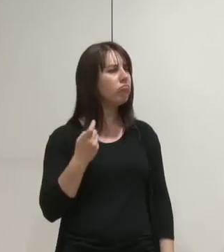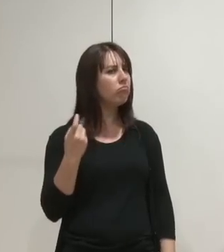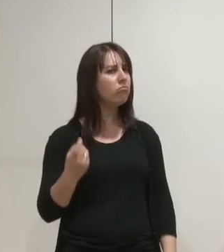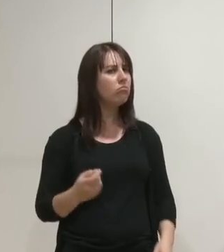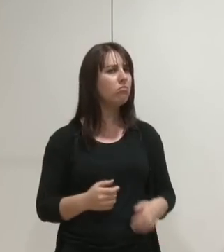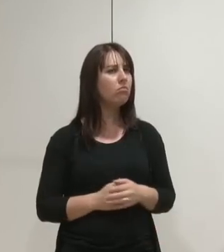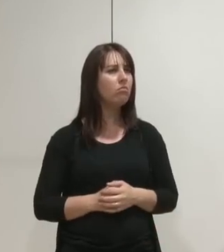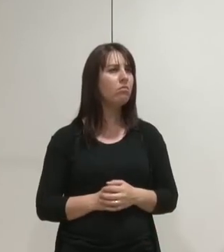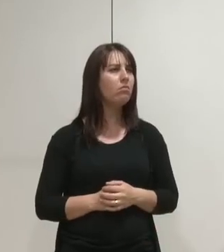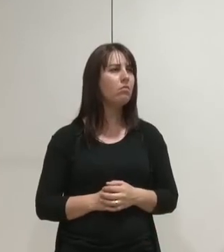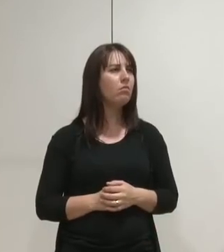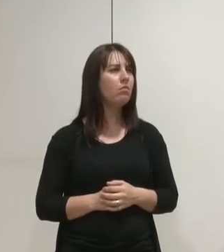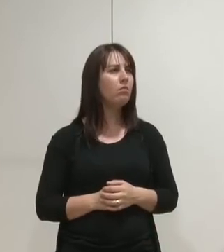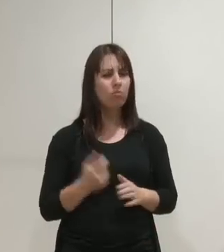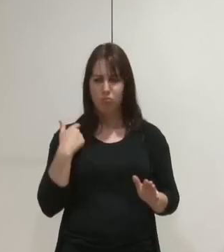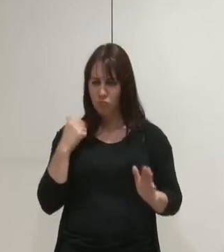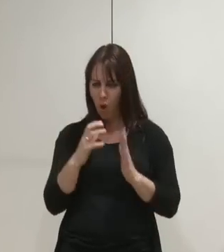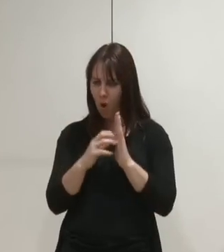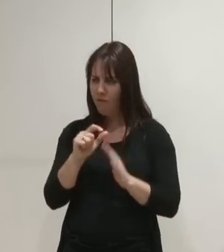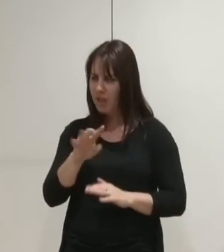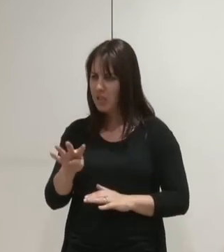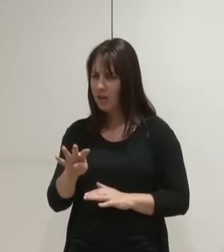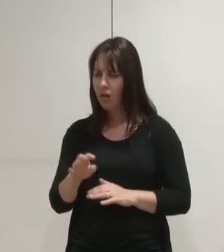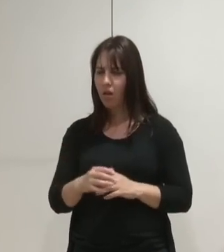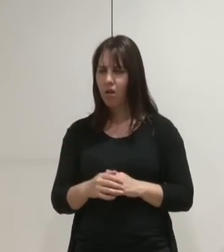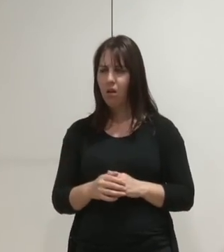convention non 24 non